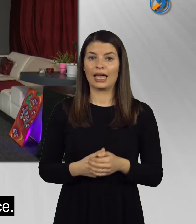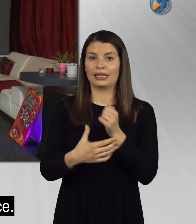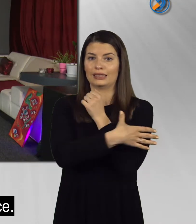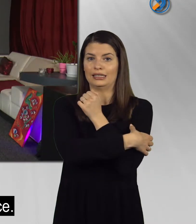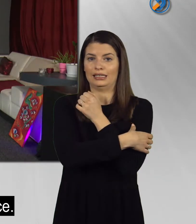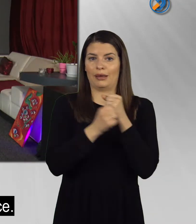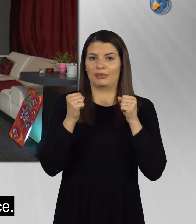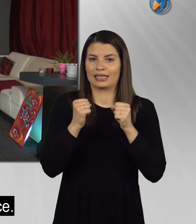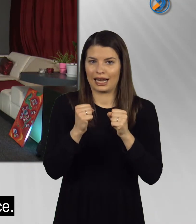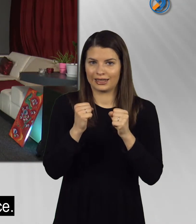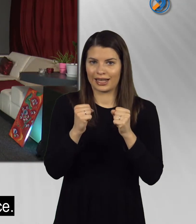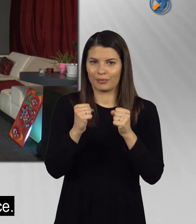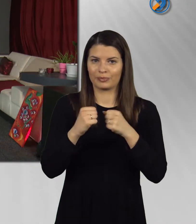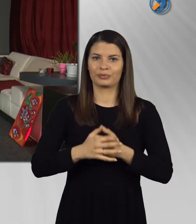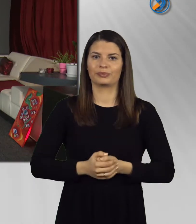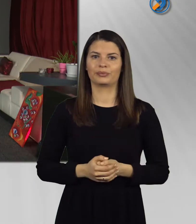Triceps klece.